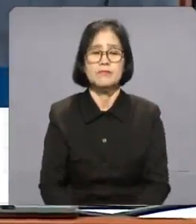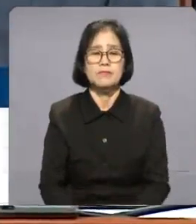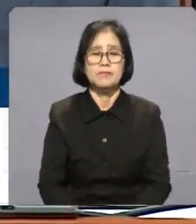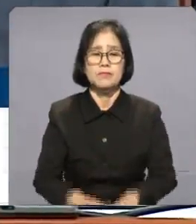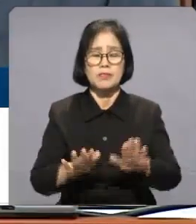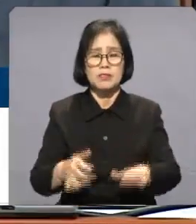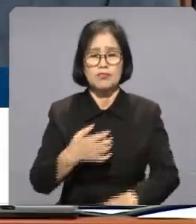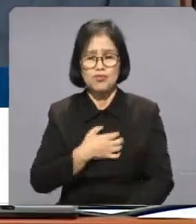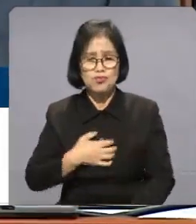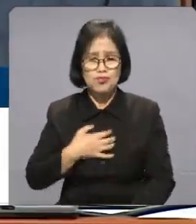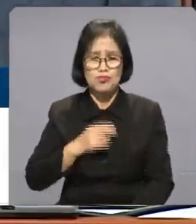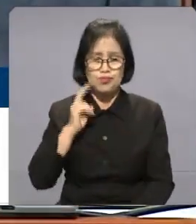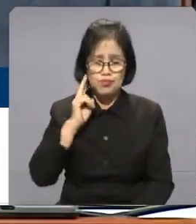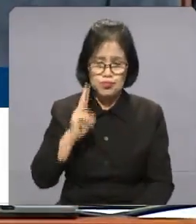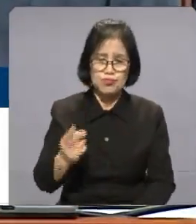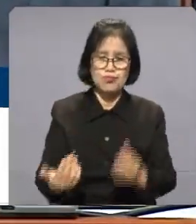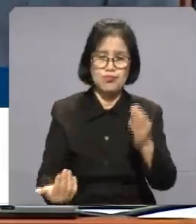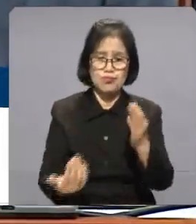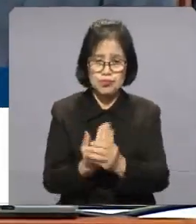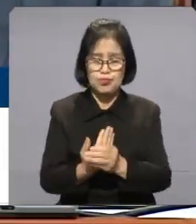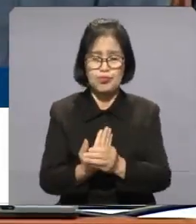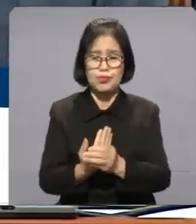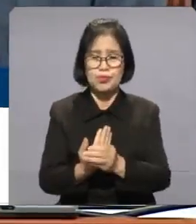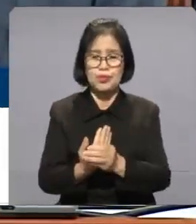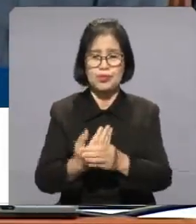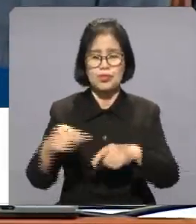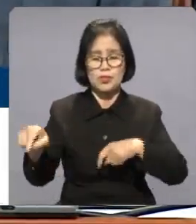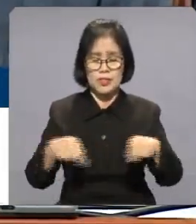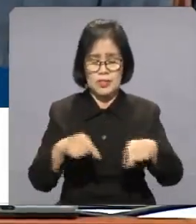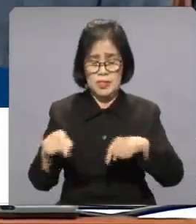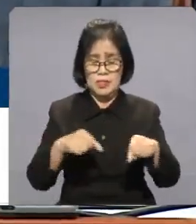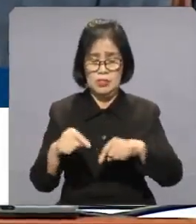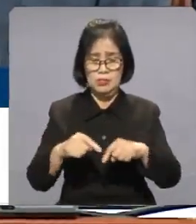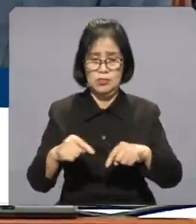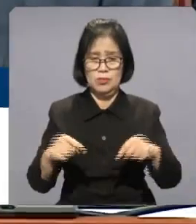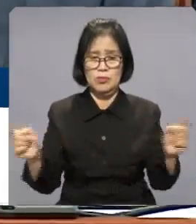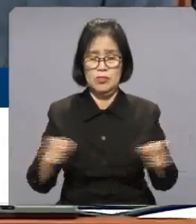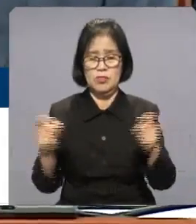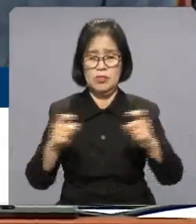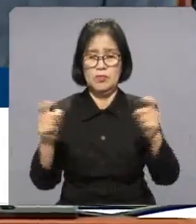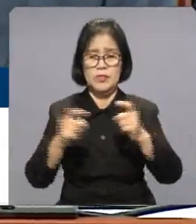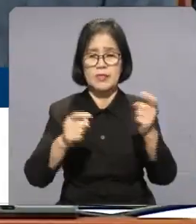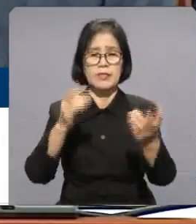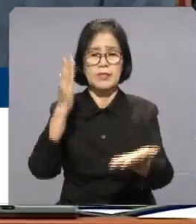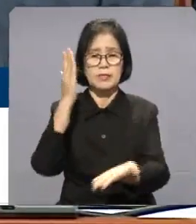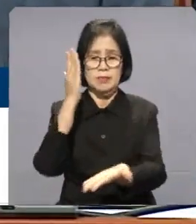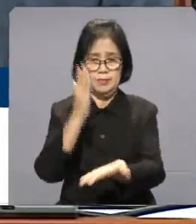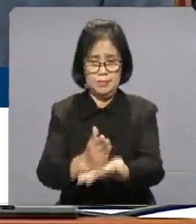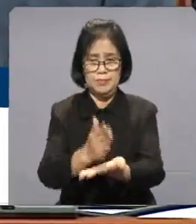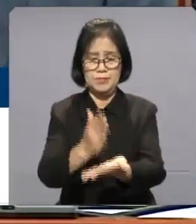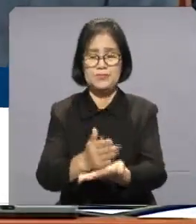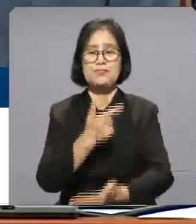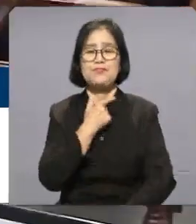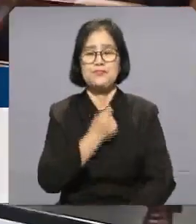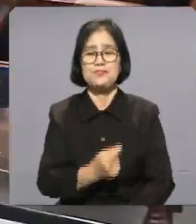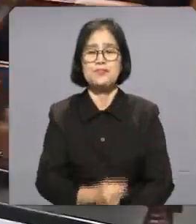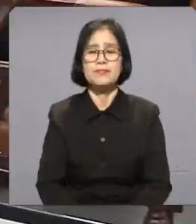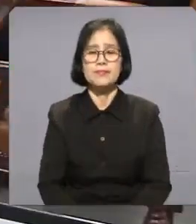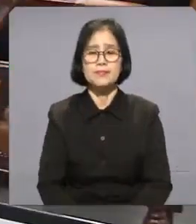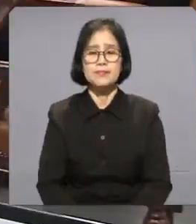비통한 이런 참사 사건이 그 정치적인 쟁점이 되지 않았으면 하는